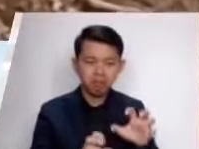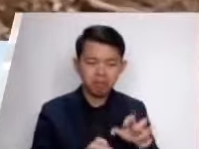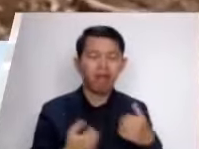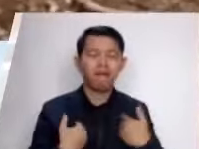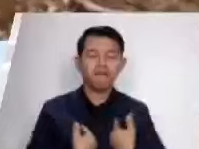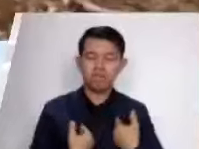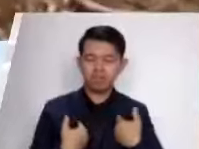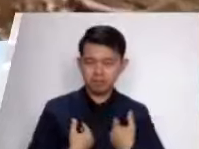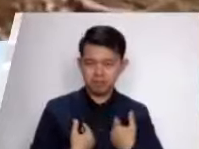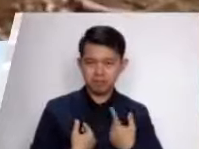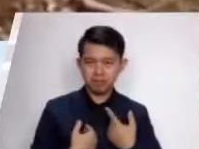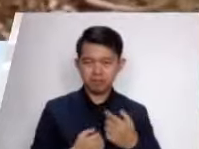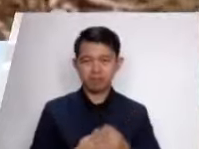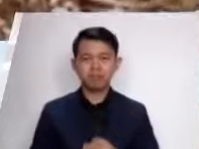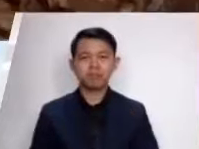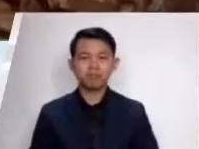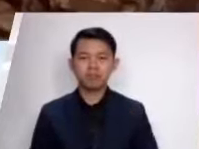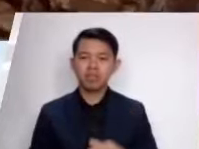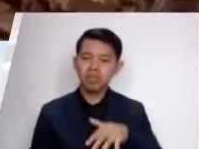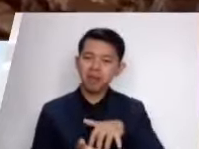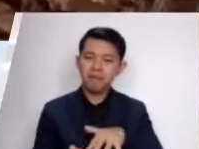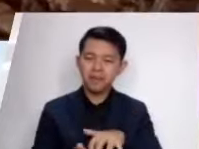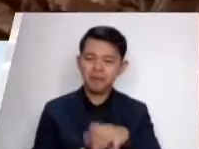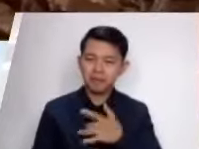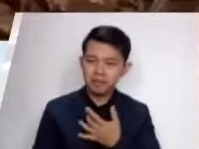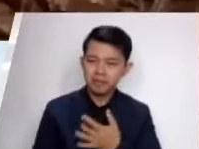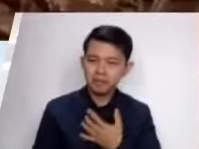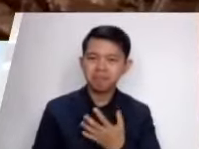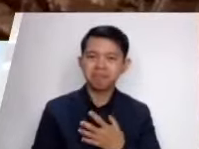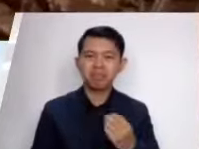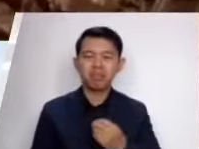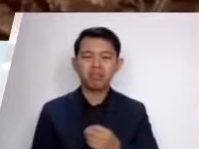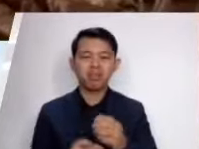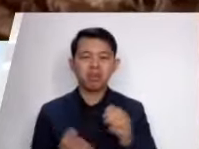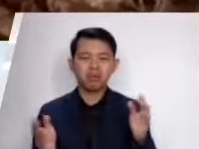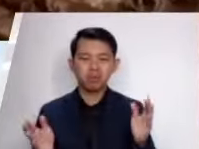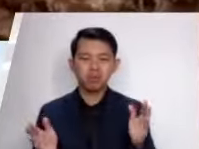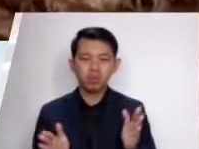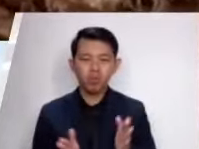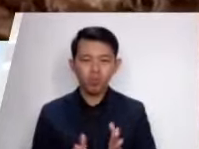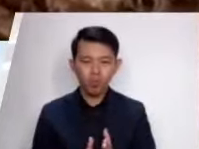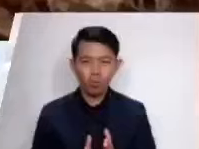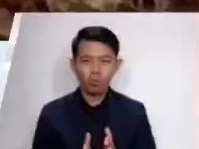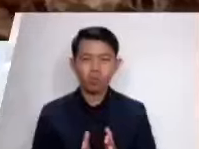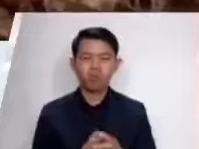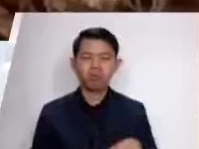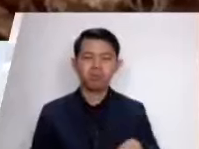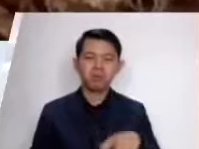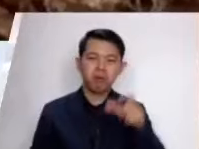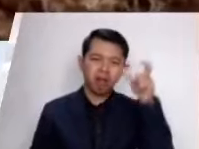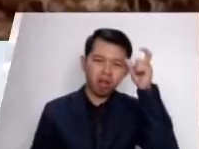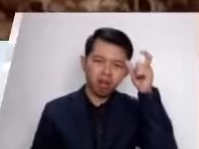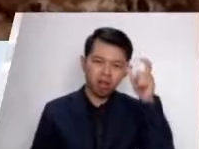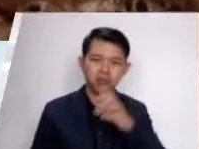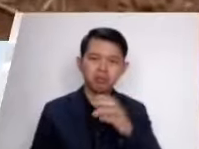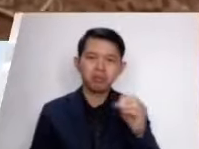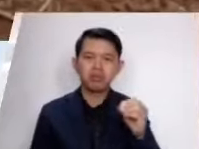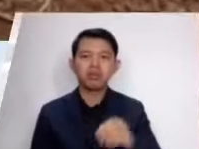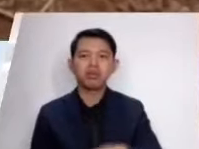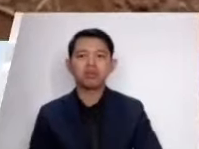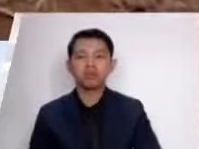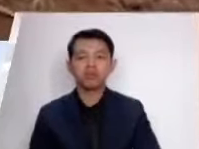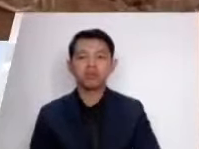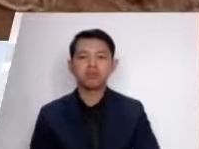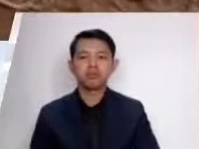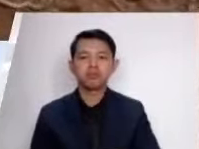hindi nanghihina, butot balat na lamang ang natira sa ilang baka at asno. Natuyo na rin po kasi ang mga